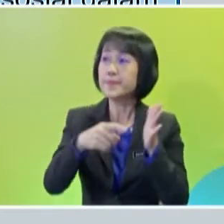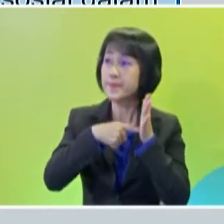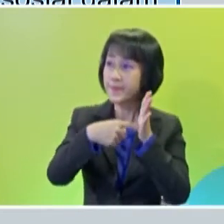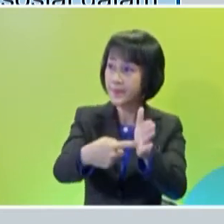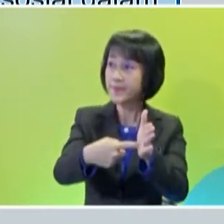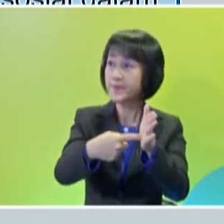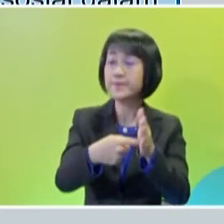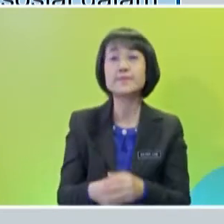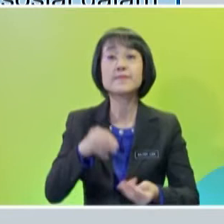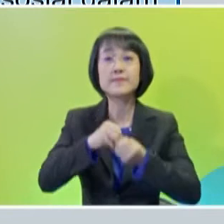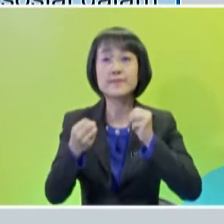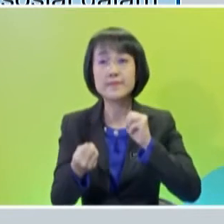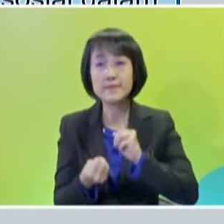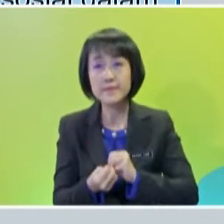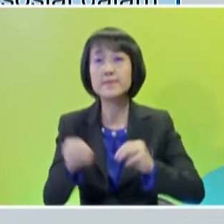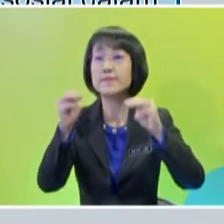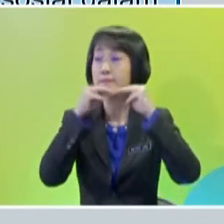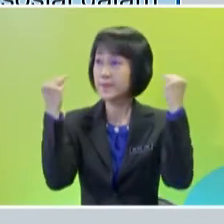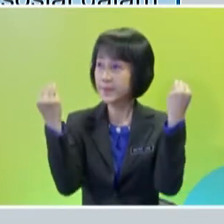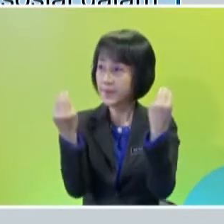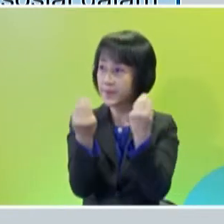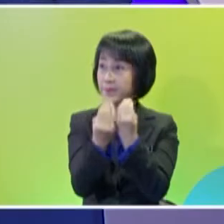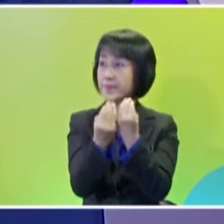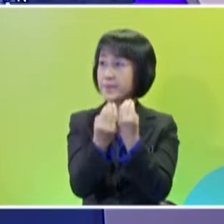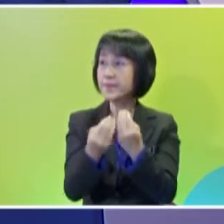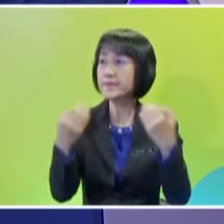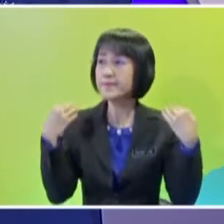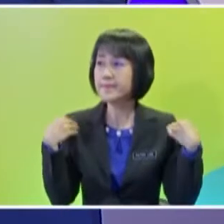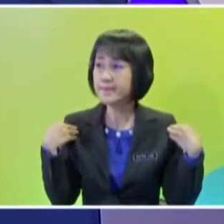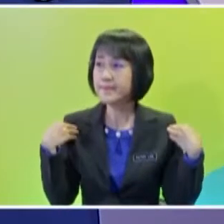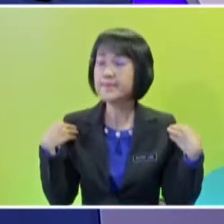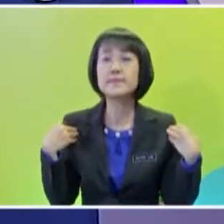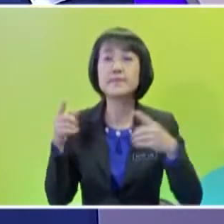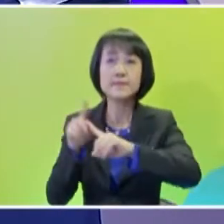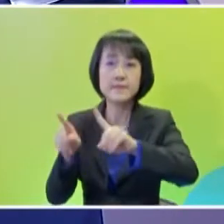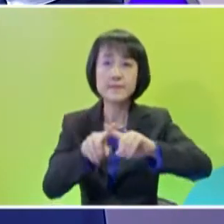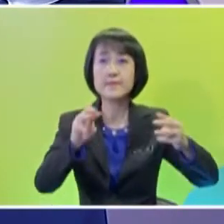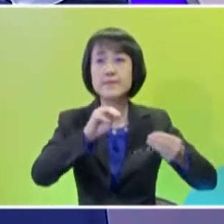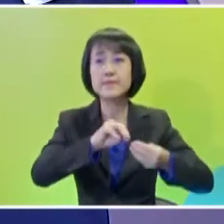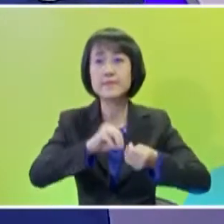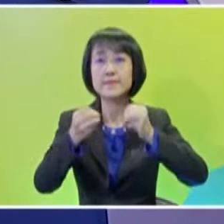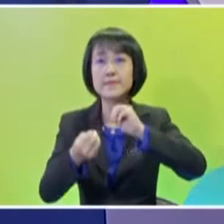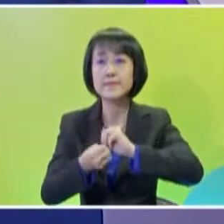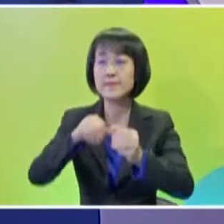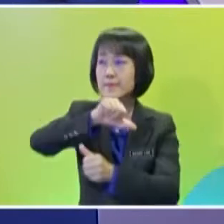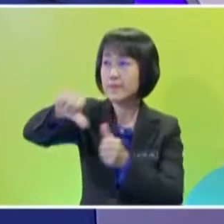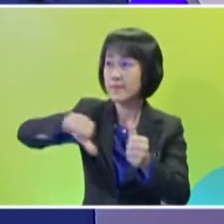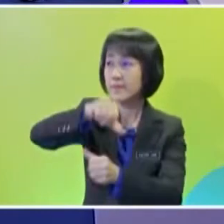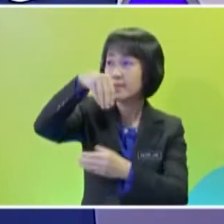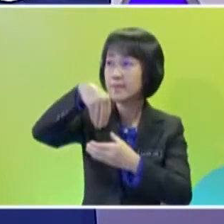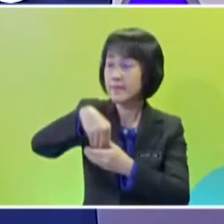tentang krisis terhadap masyarakat yang melibatkan wujud berbagai masalah sosial dalam masyarakat